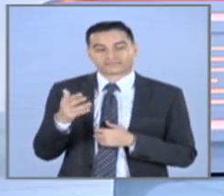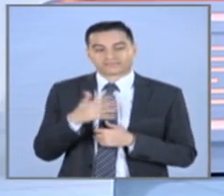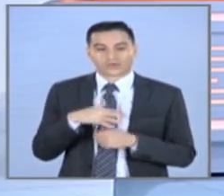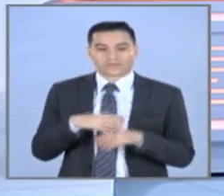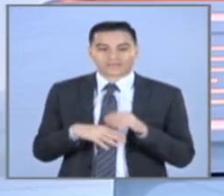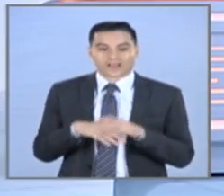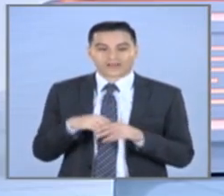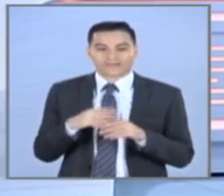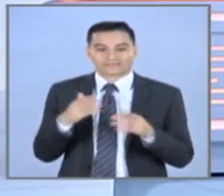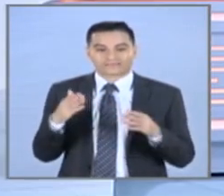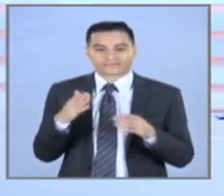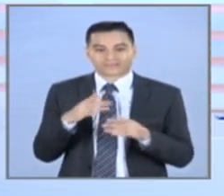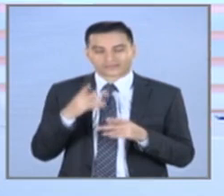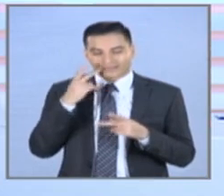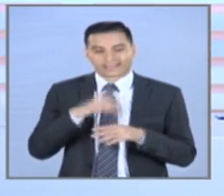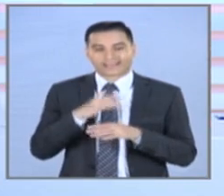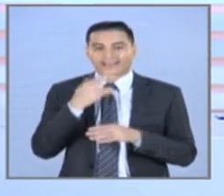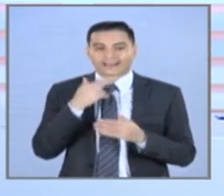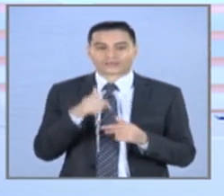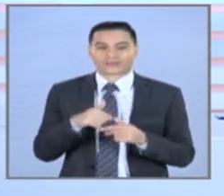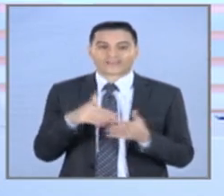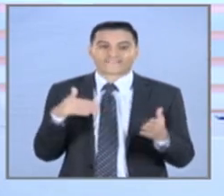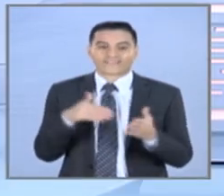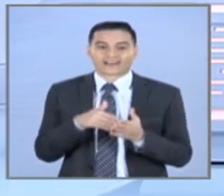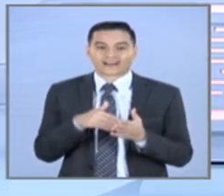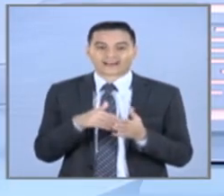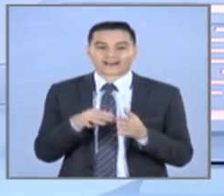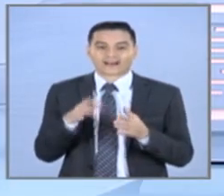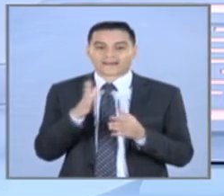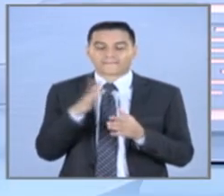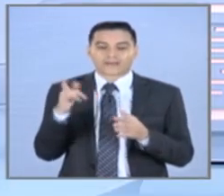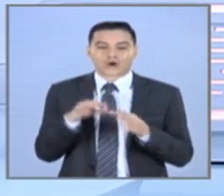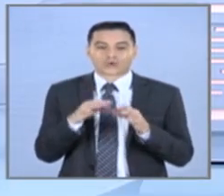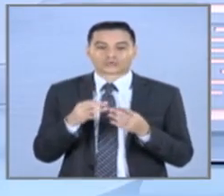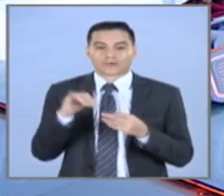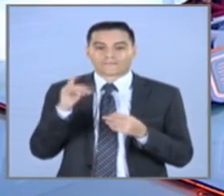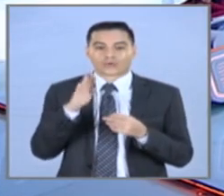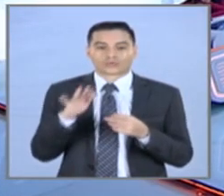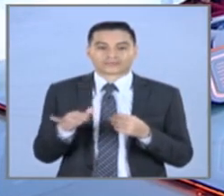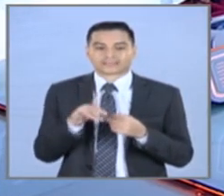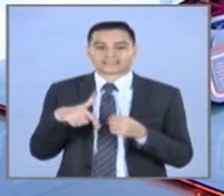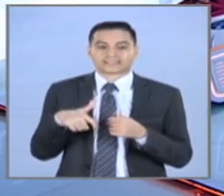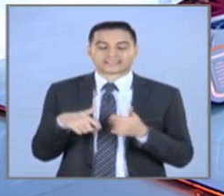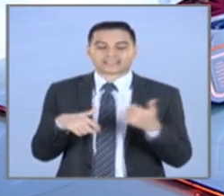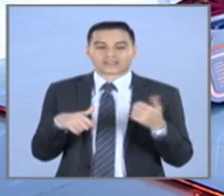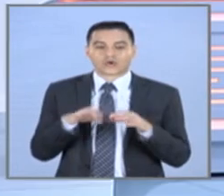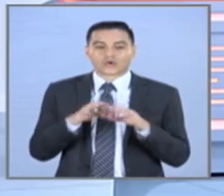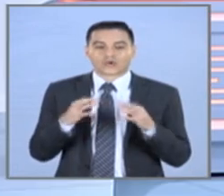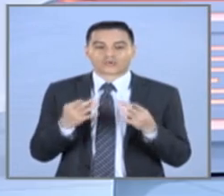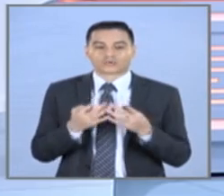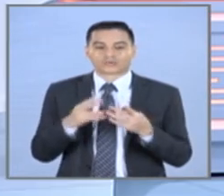كلكم بتحاولوا، هارد لك. النتيجة في نهاية الفقرة: 100 عيلة مرسي، 60